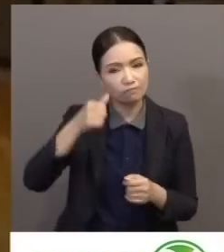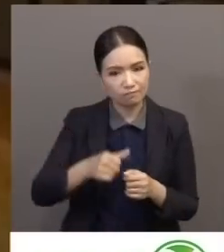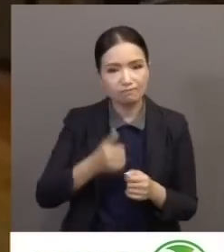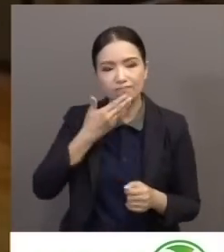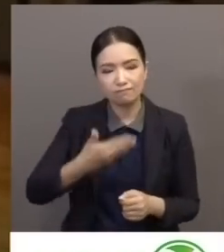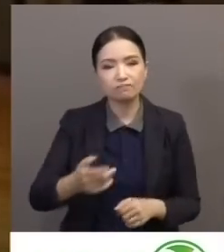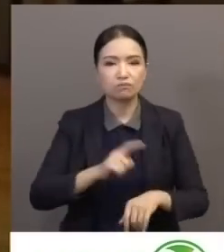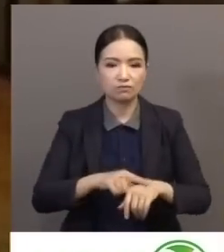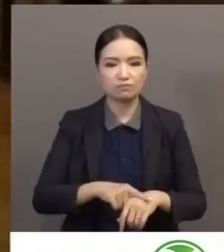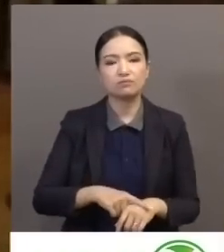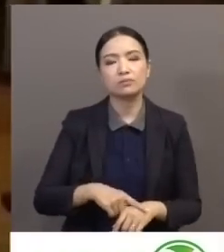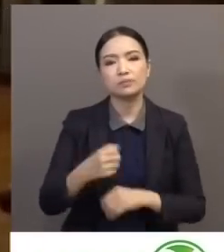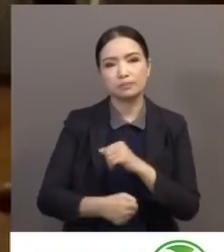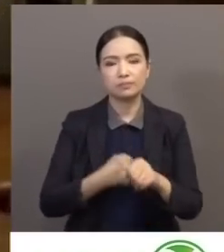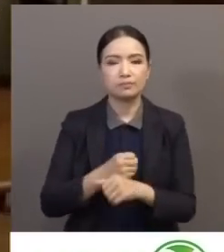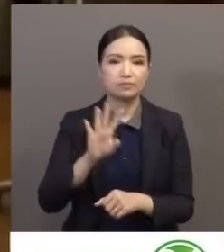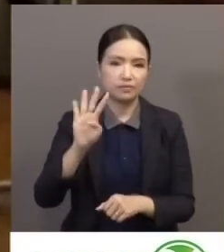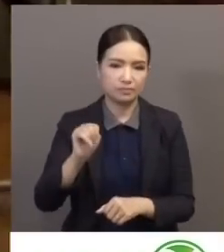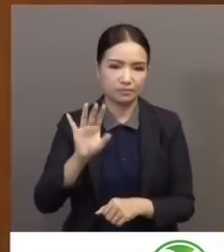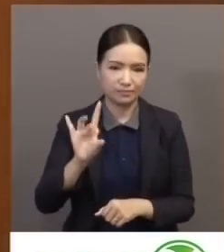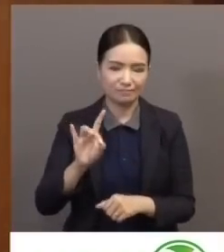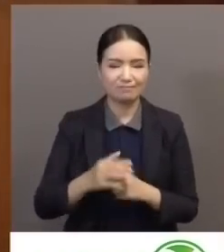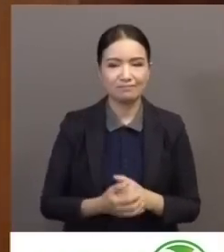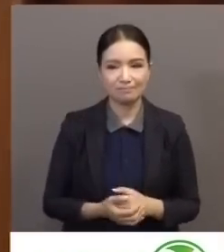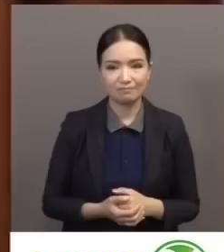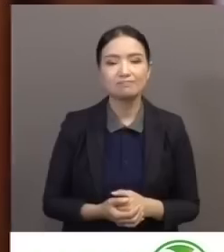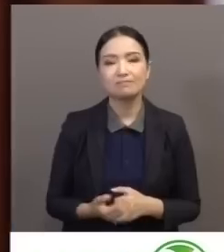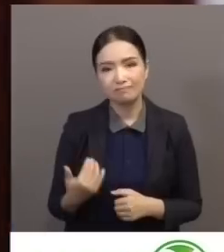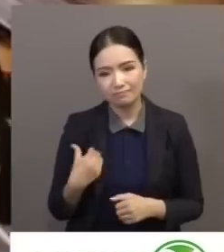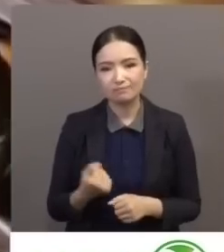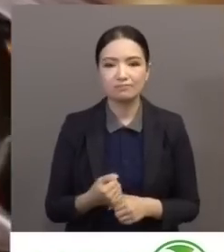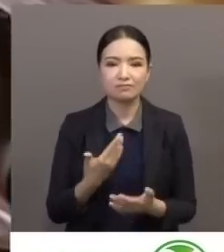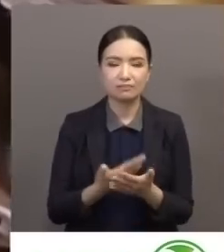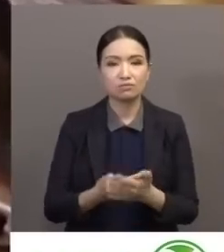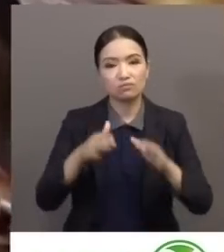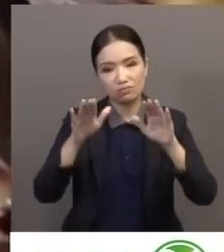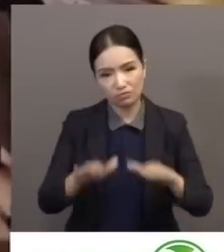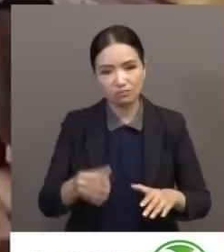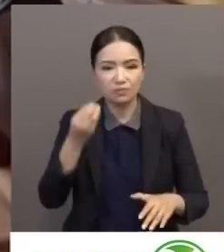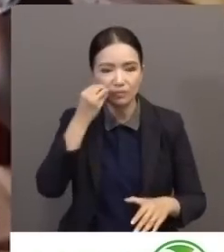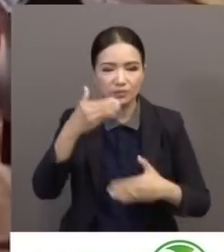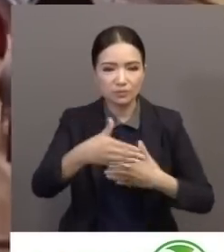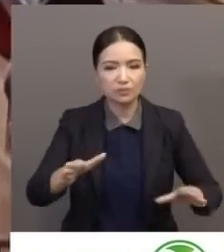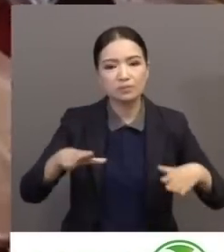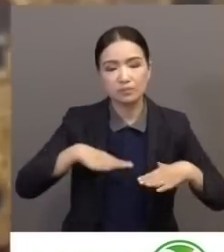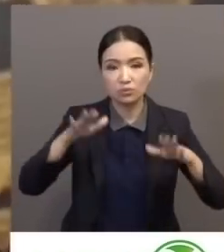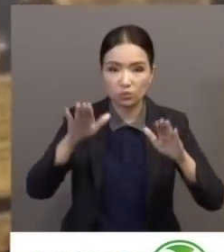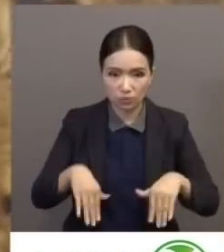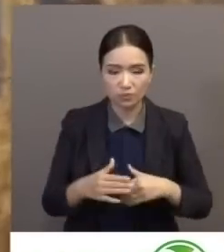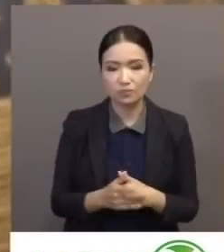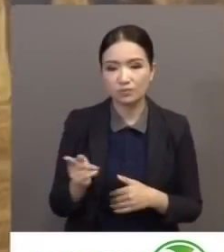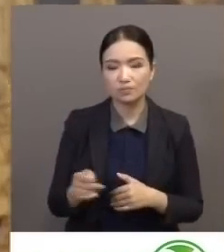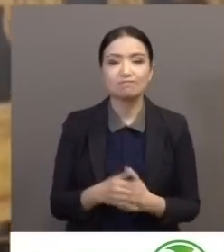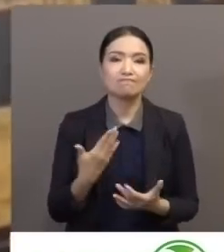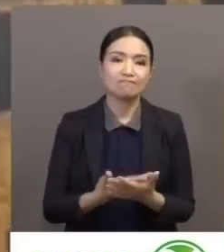ำตลอดระยะเวลา48ปีไปพร้อมๆกันนะคะจึงมีการลดราคาที่พักค่ะโดยห้องพักนะคะจะ